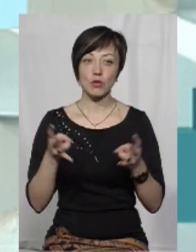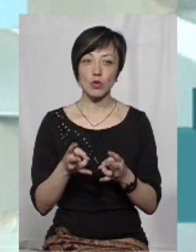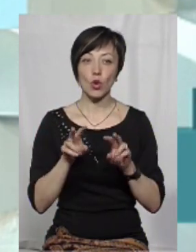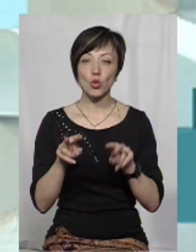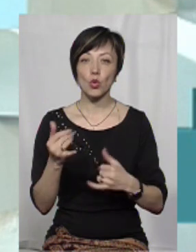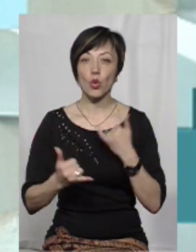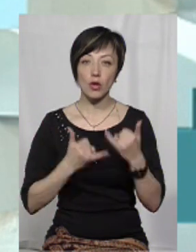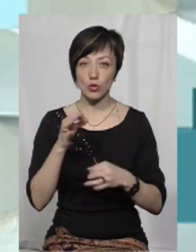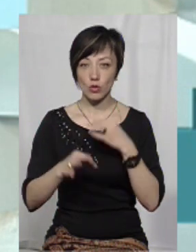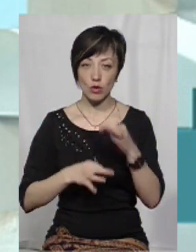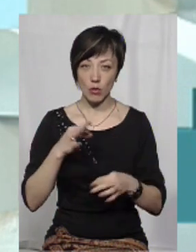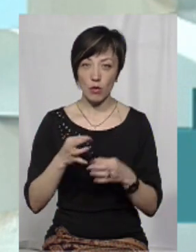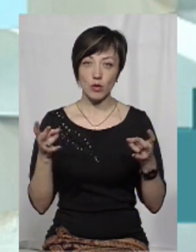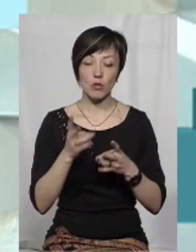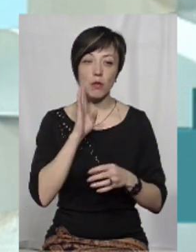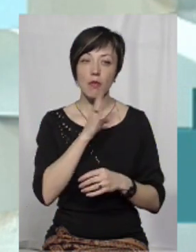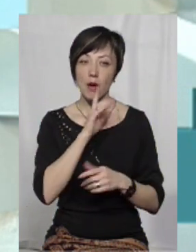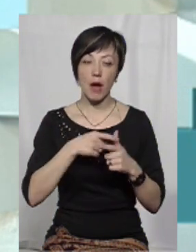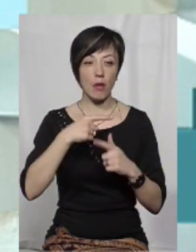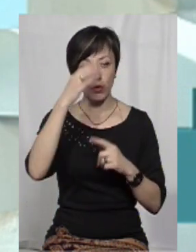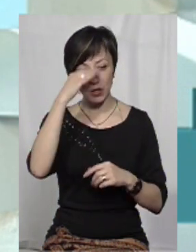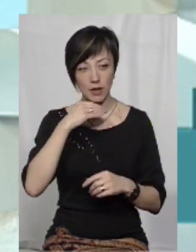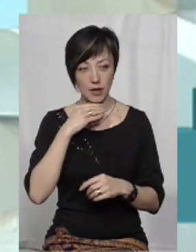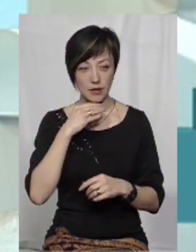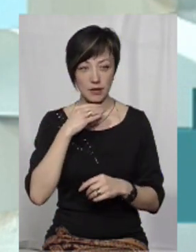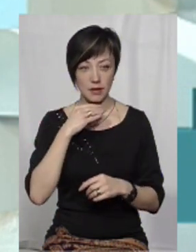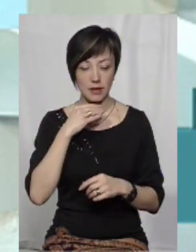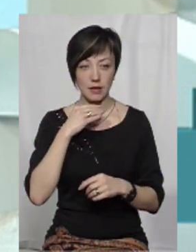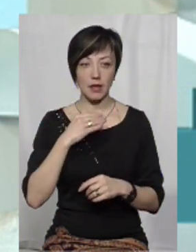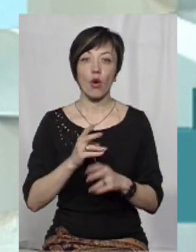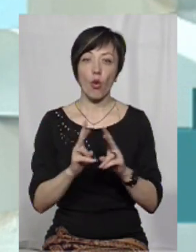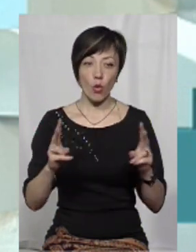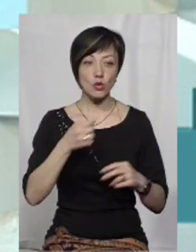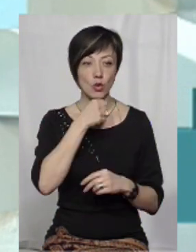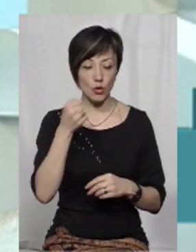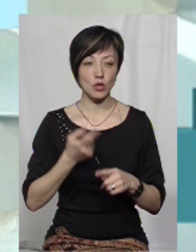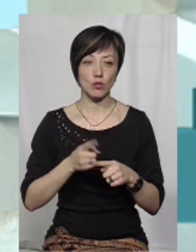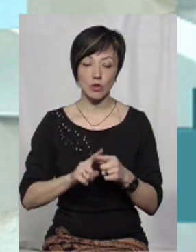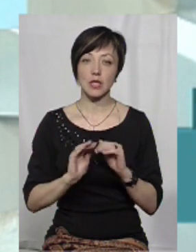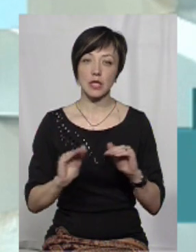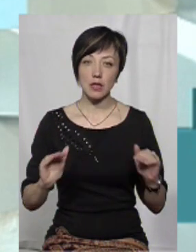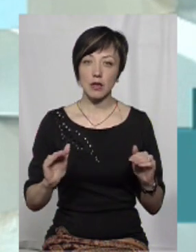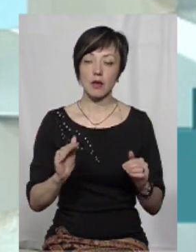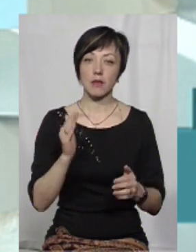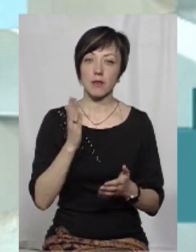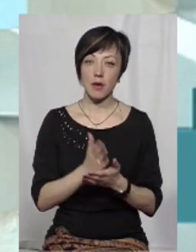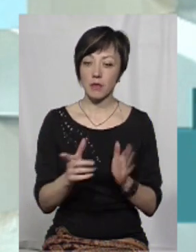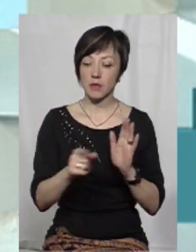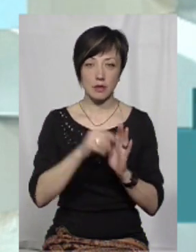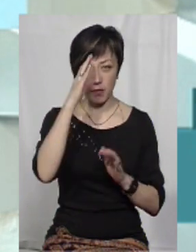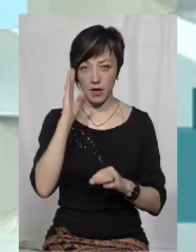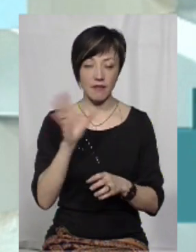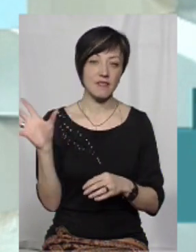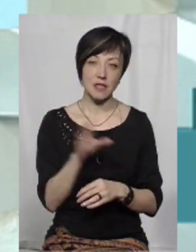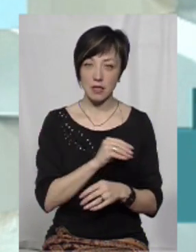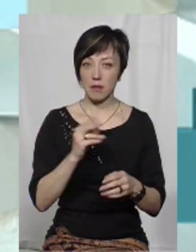потребує догляду суточного і потребує мами або тата в крайньому разі. От. Ну, і тому дітки перебувають всі з батьками,